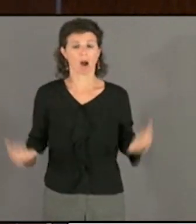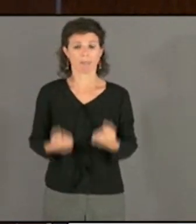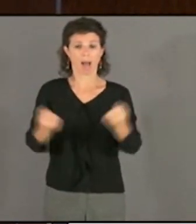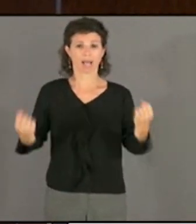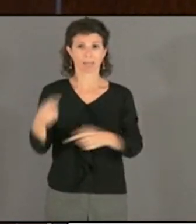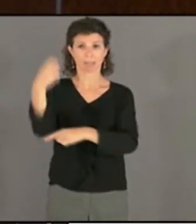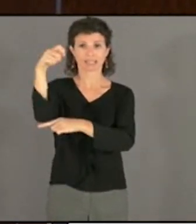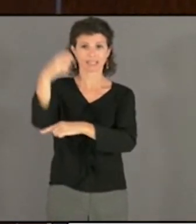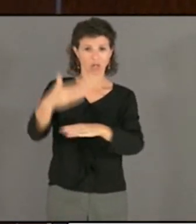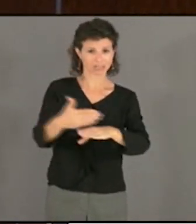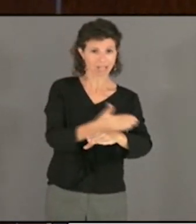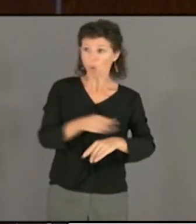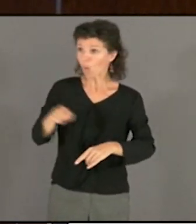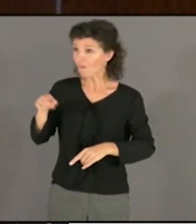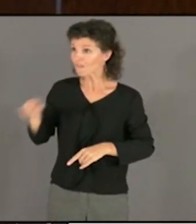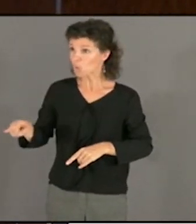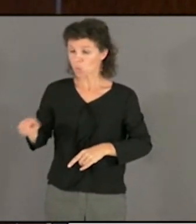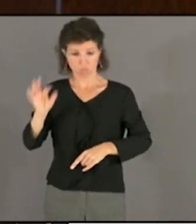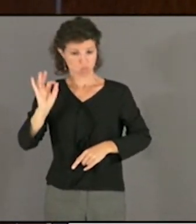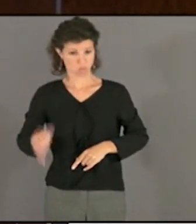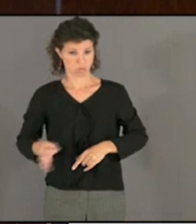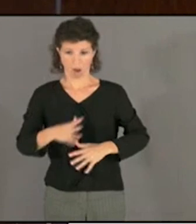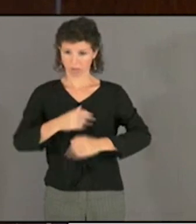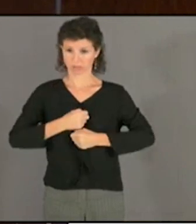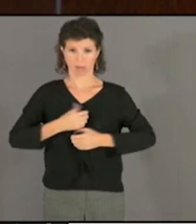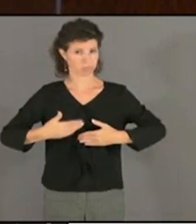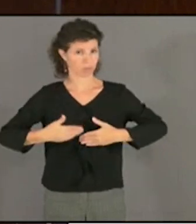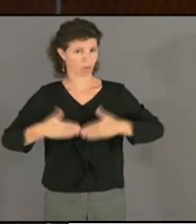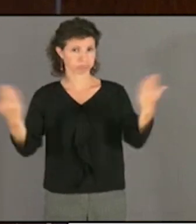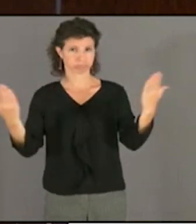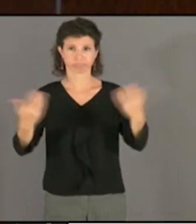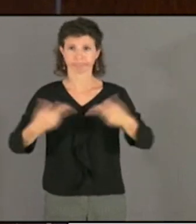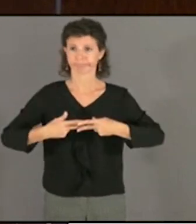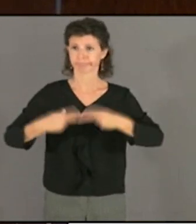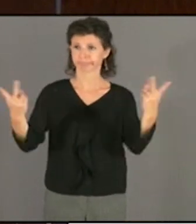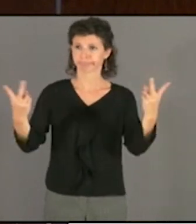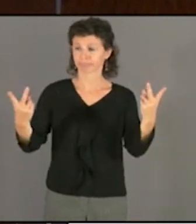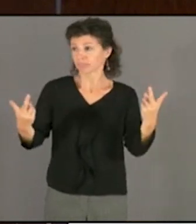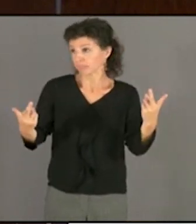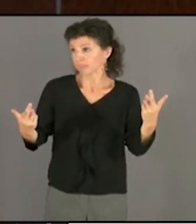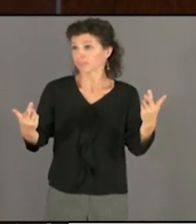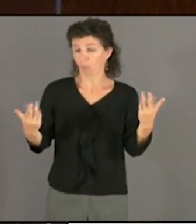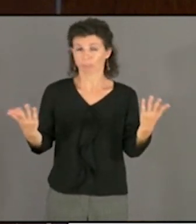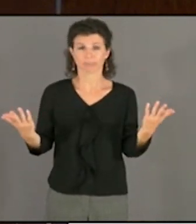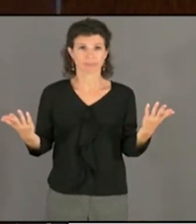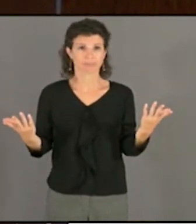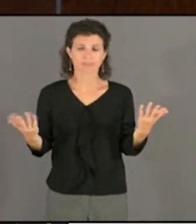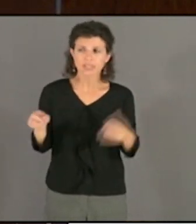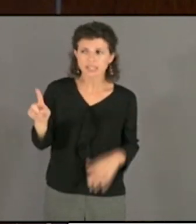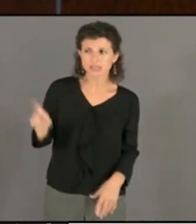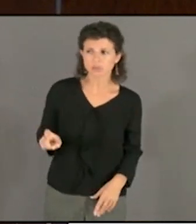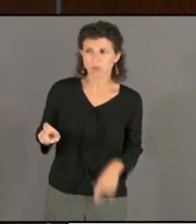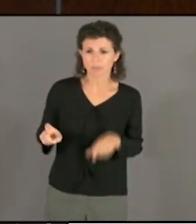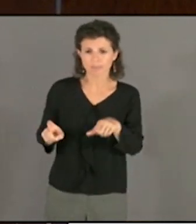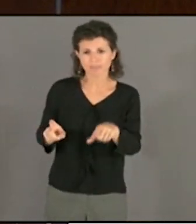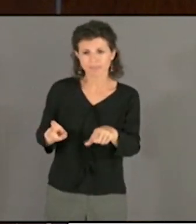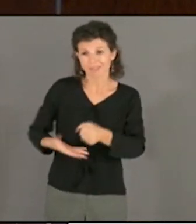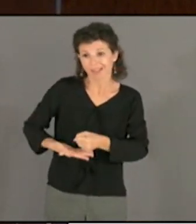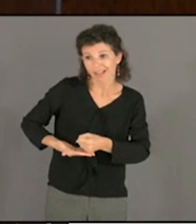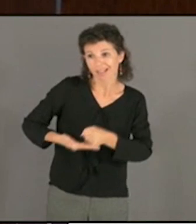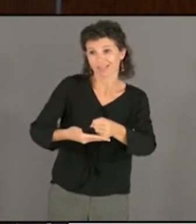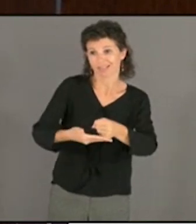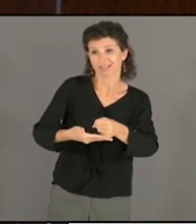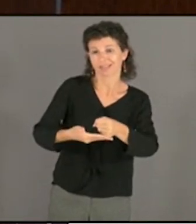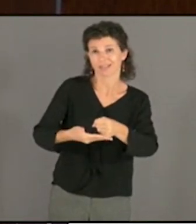voulais simplement vous poser la question, si ce coup de pouce aux migrants va concerner les migrants qui ne migrent